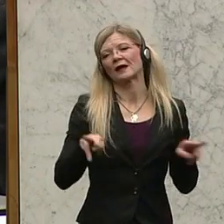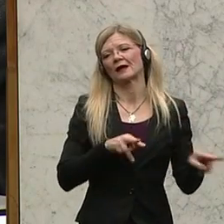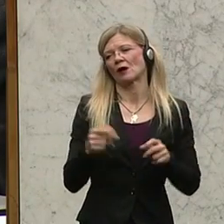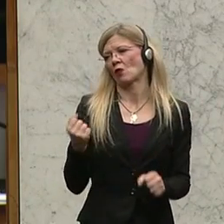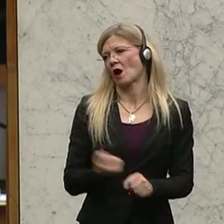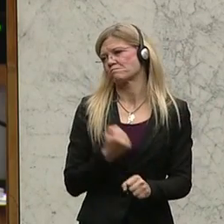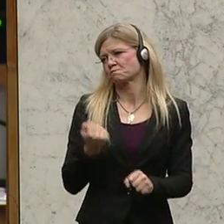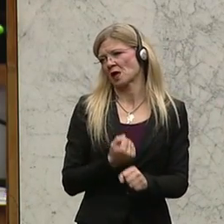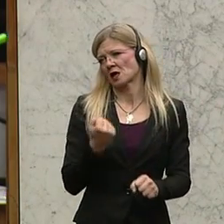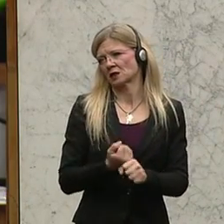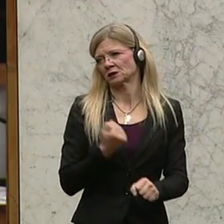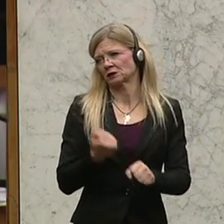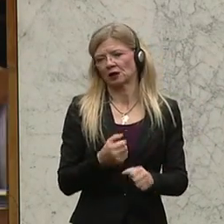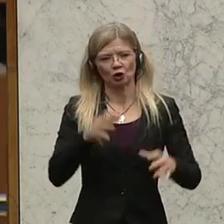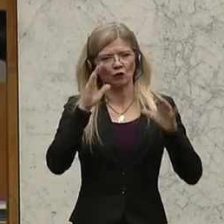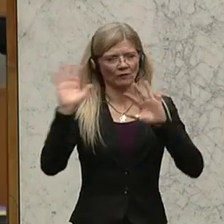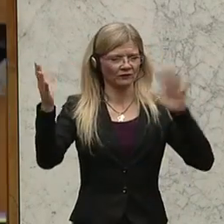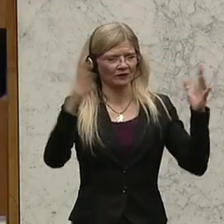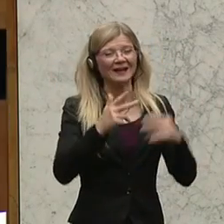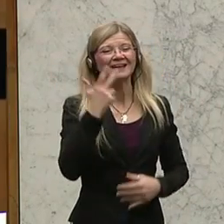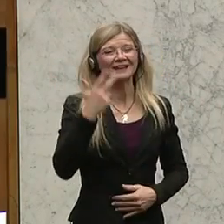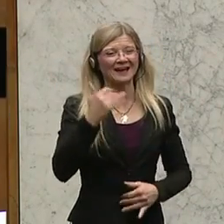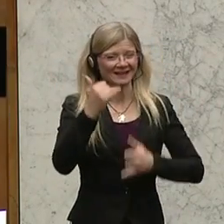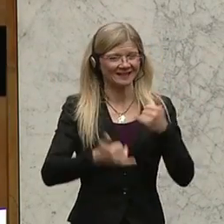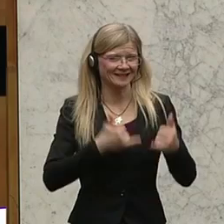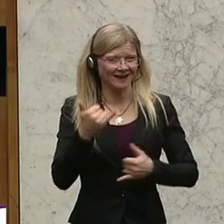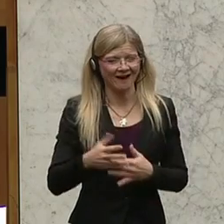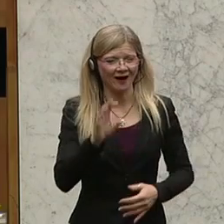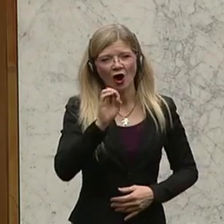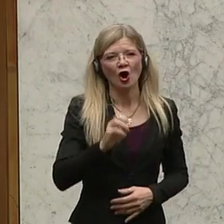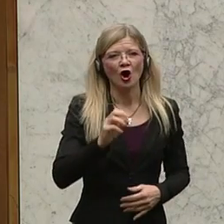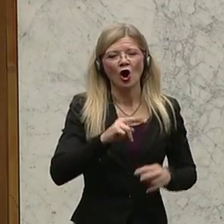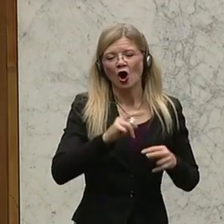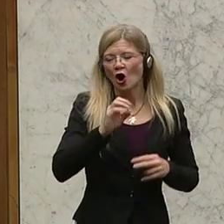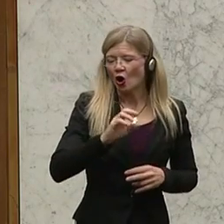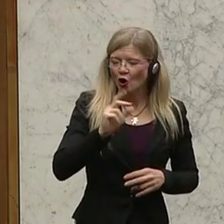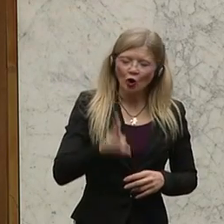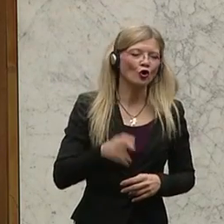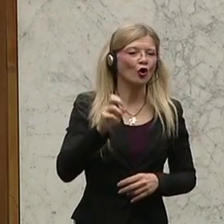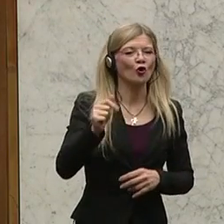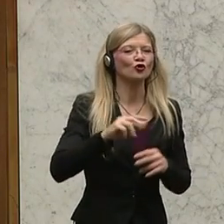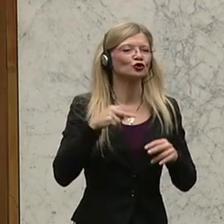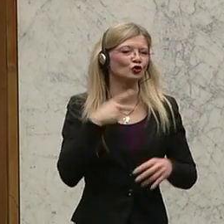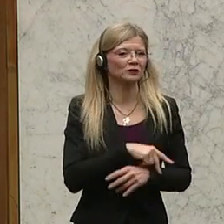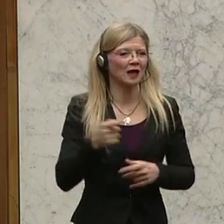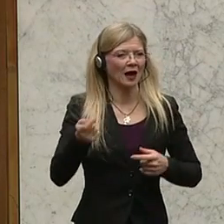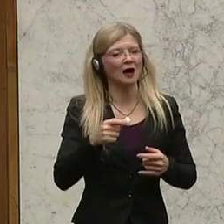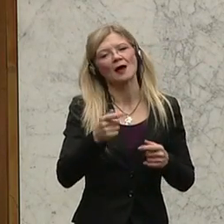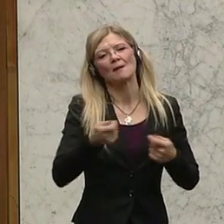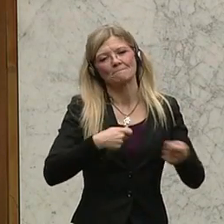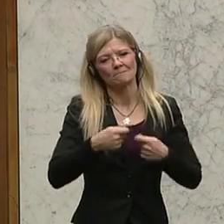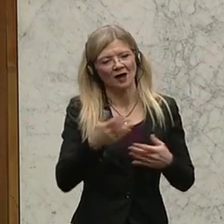arbeitet. 30 Jahre ökosoziale Marktwirtschaft wirkt. Unsere Umweltsituation ist so gut wie noch